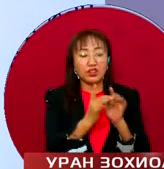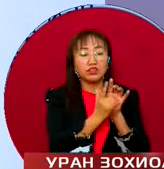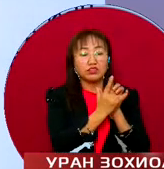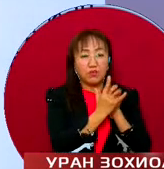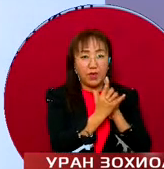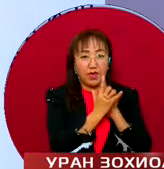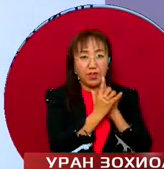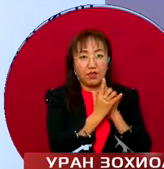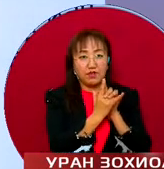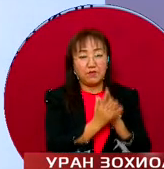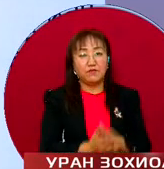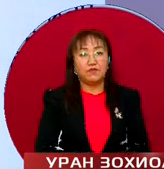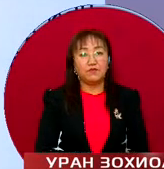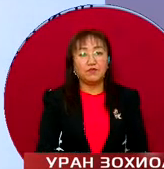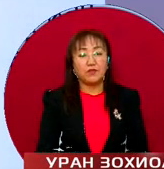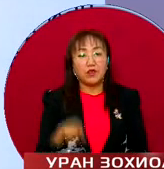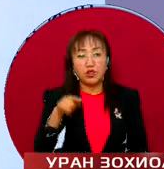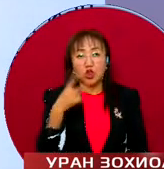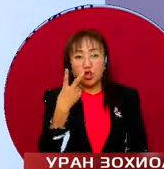За энэ хоёр хэсгээс